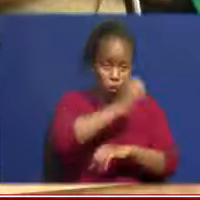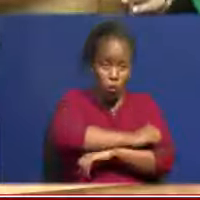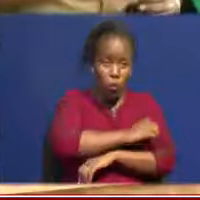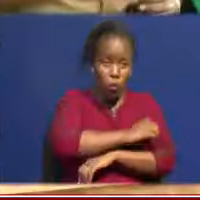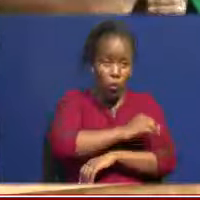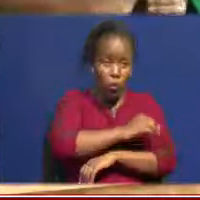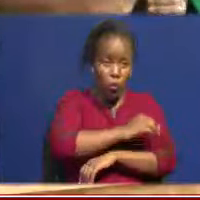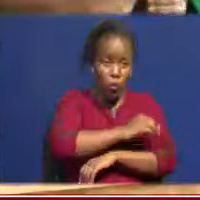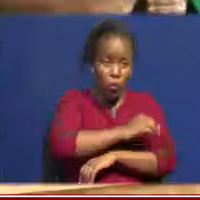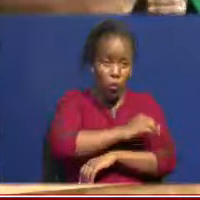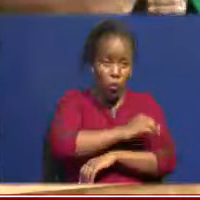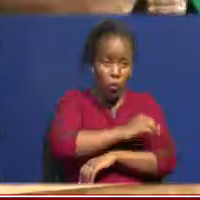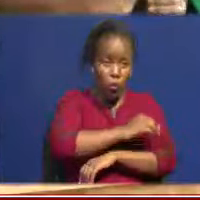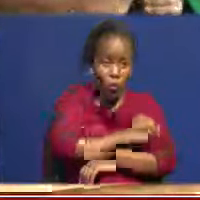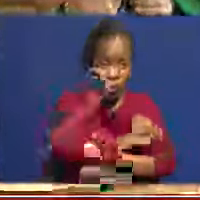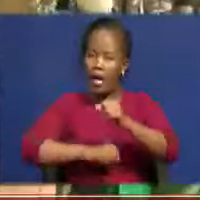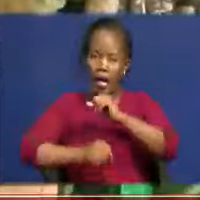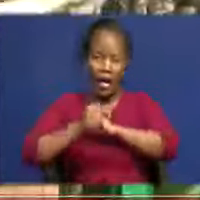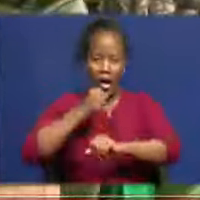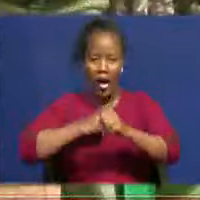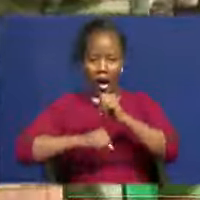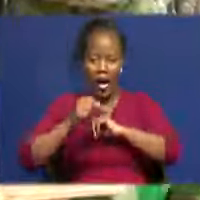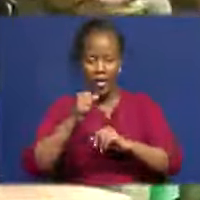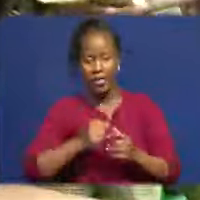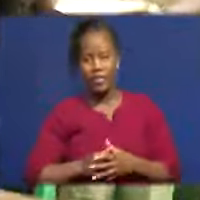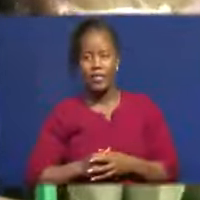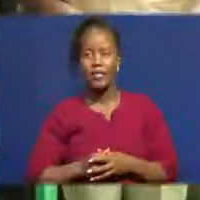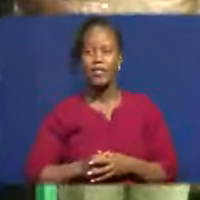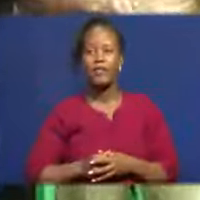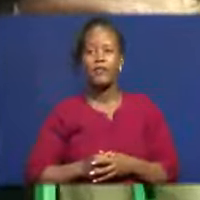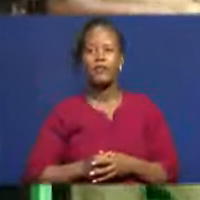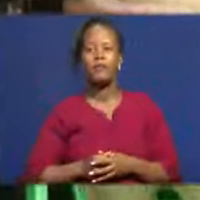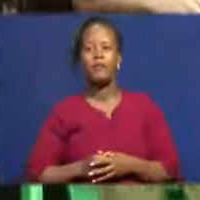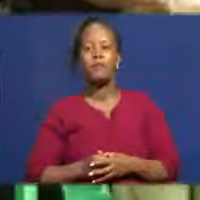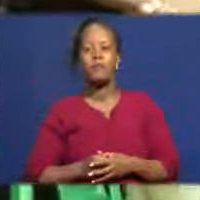hapa. Polina Smith for Prime Edition.